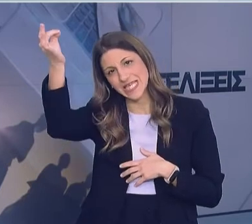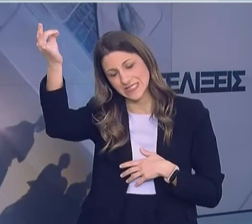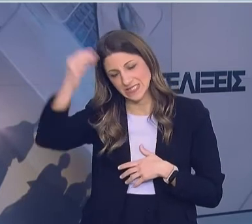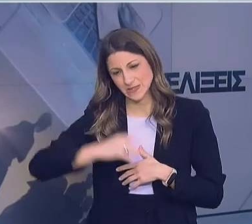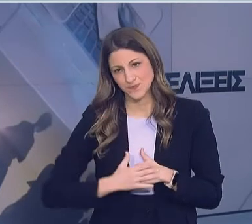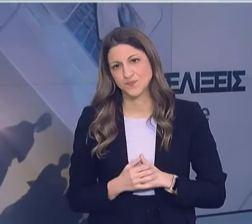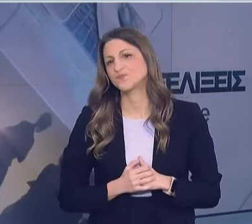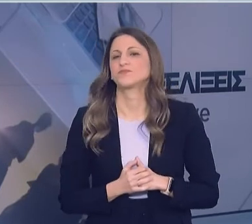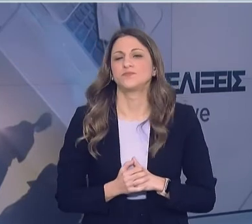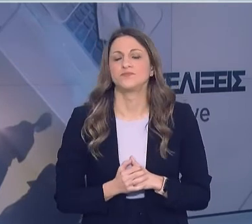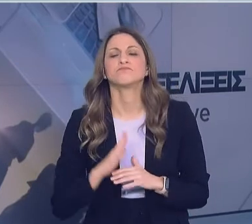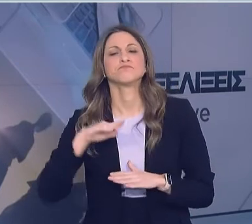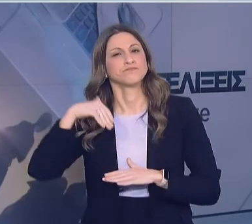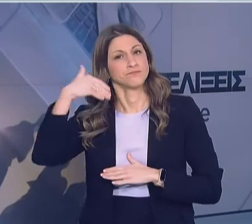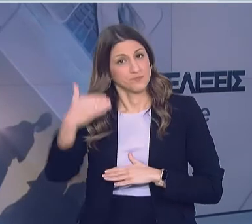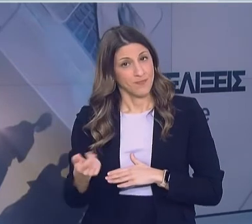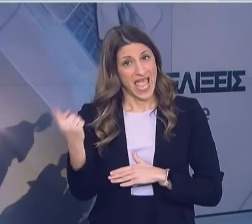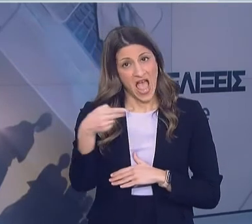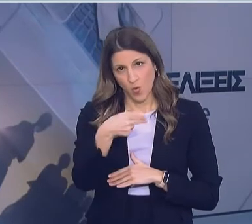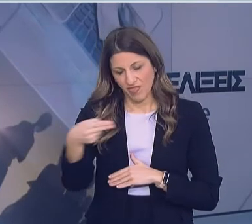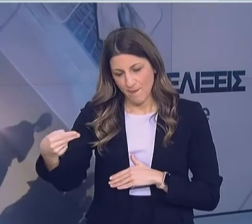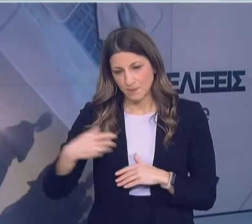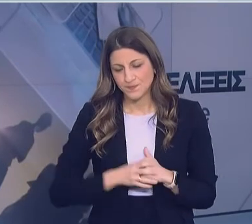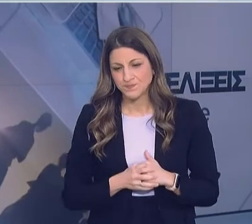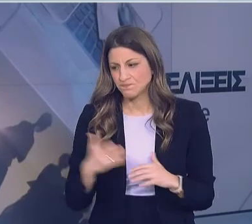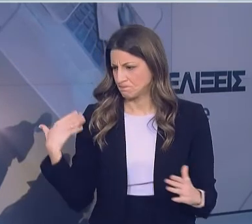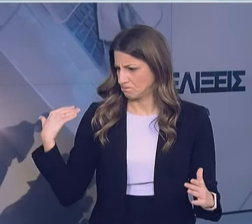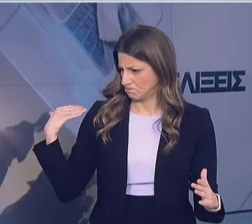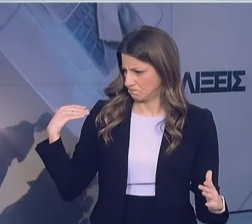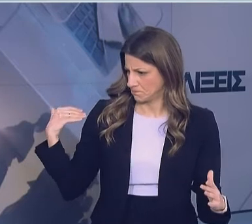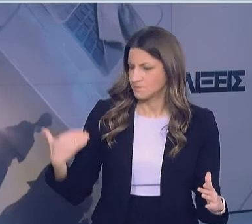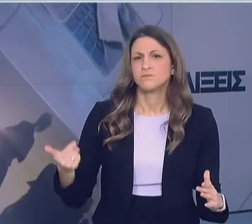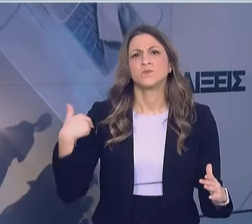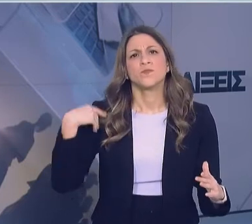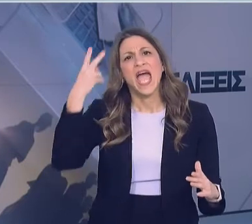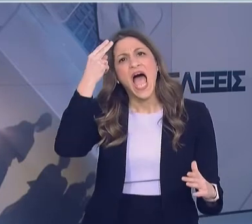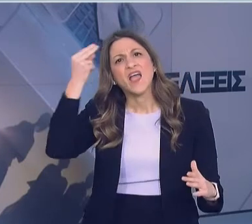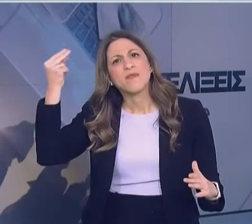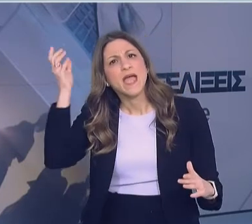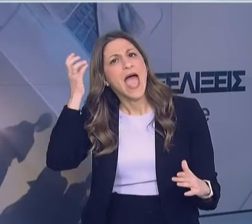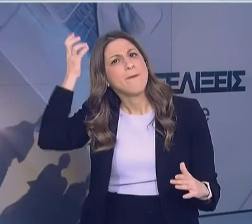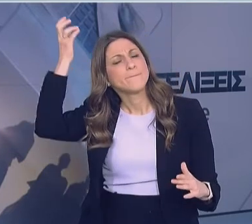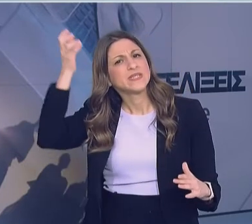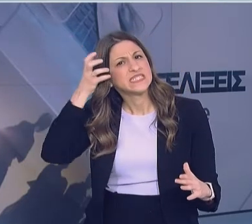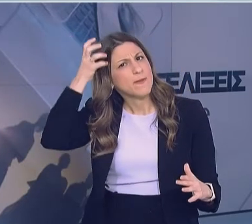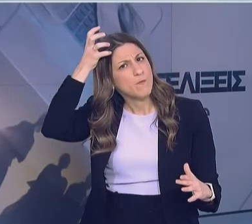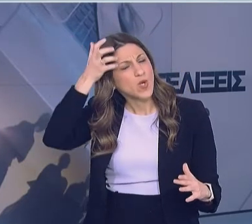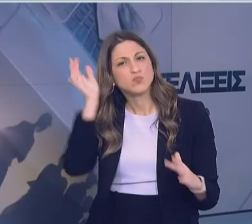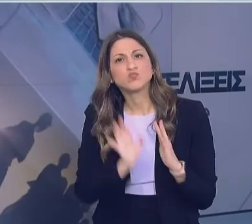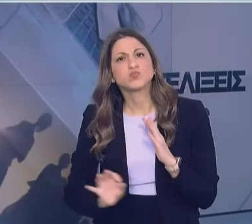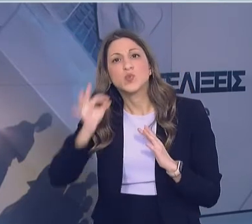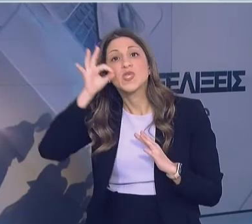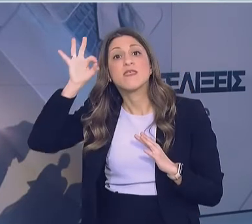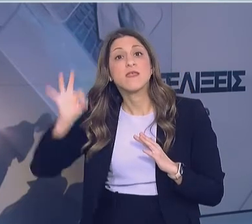Περνώντας στα πιο ουσιαστικά που μας αφορούν ακόμα περισσότερο, πολύ πρόσφατα αποτελέσματα από την Ακαδημία Επιστημών της Κίνας